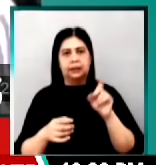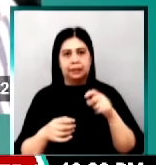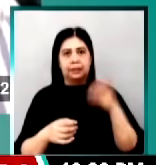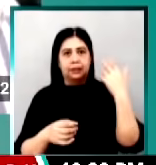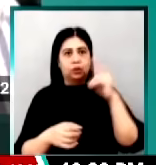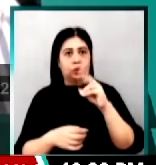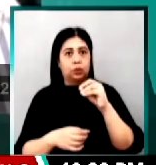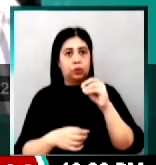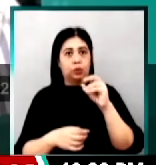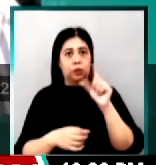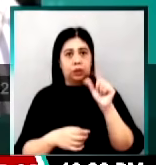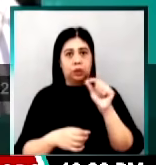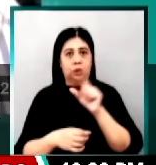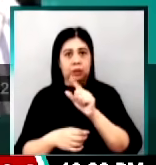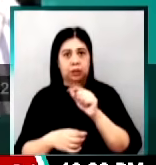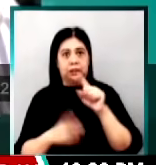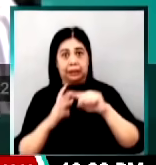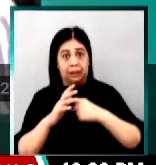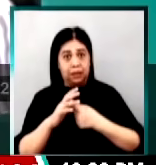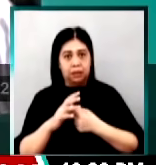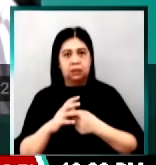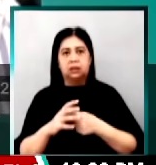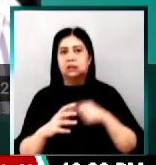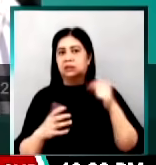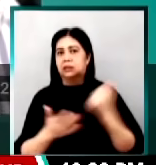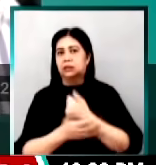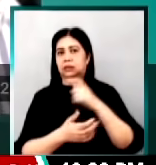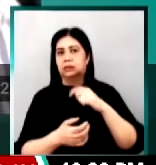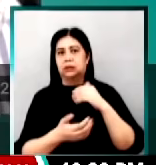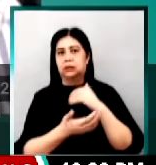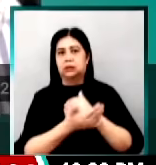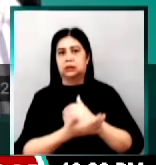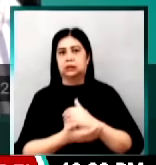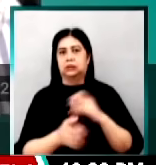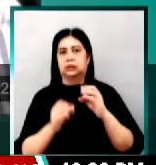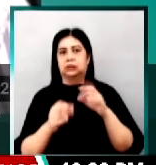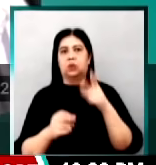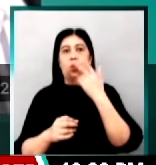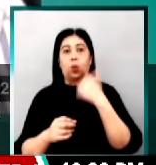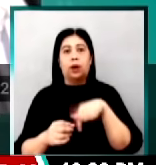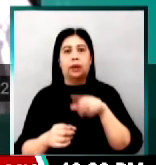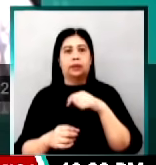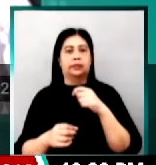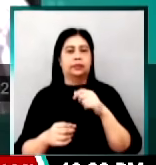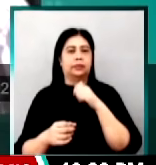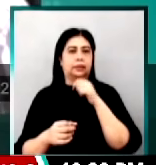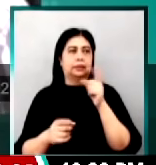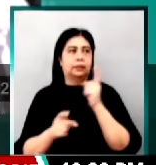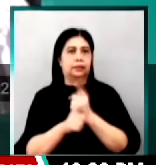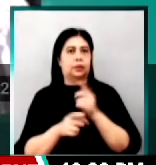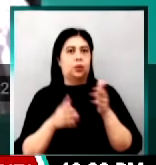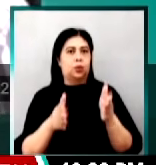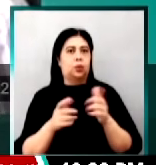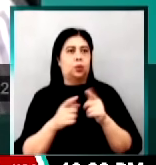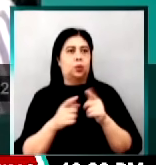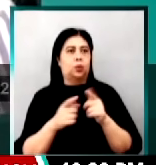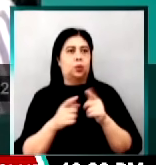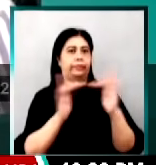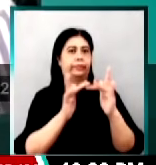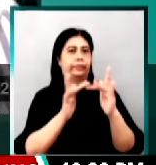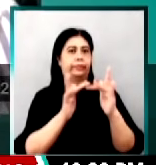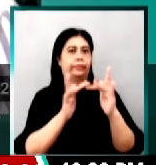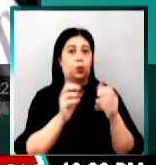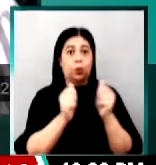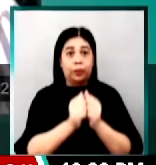2020, ito'y iniiwasan dahil sa ating diplomatikong ugnayan sa China.